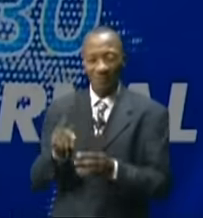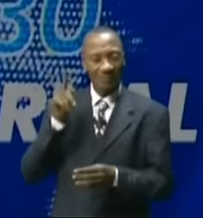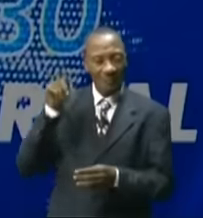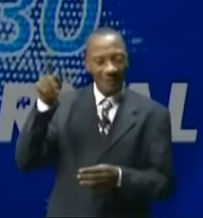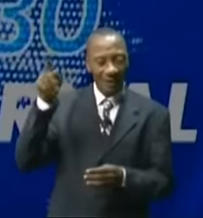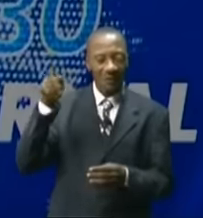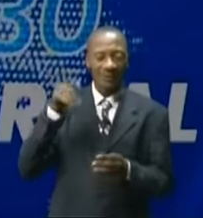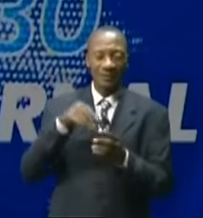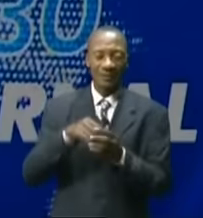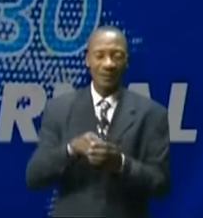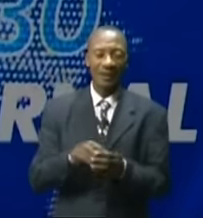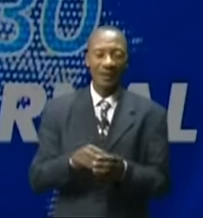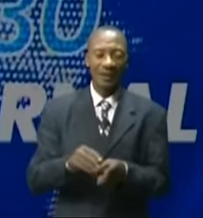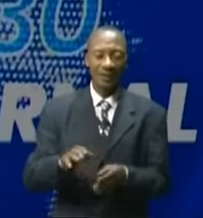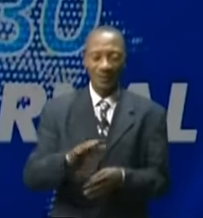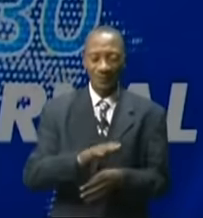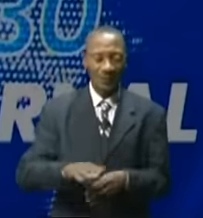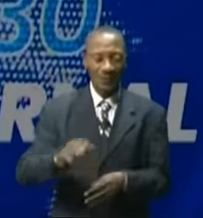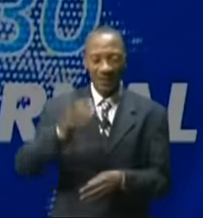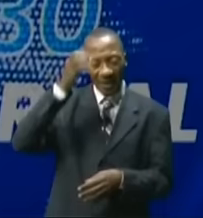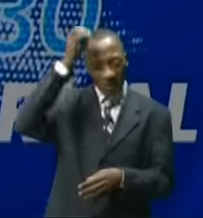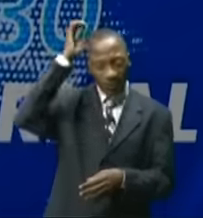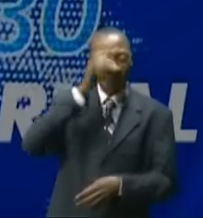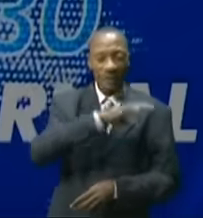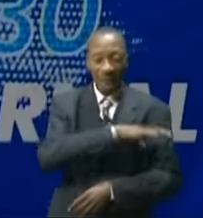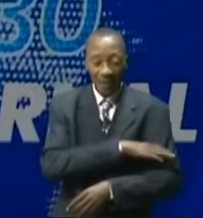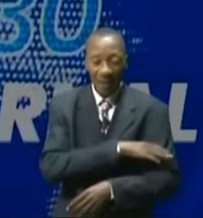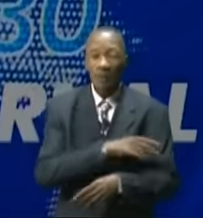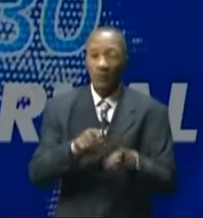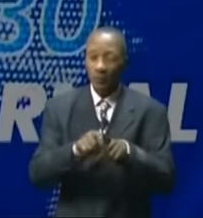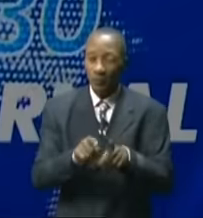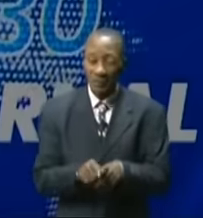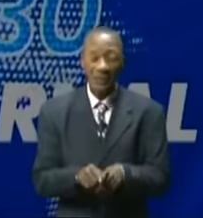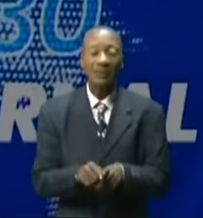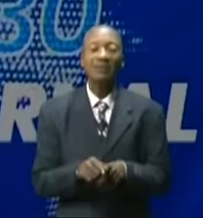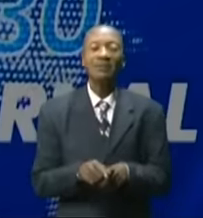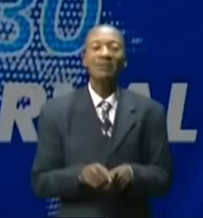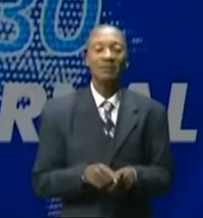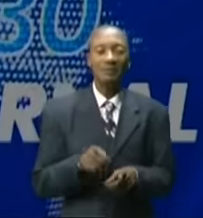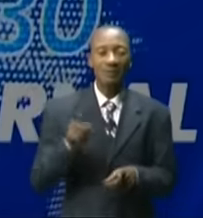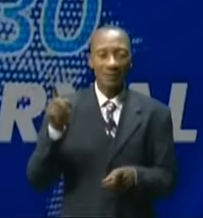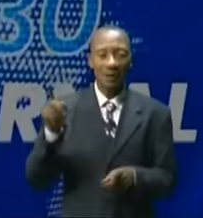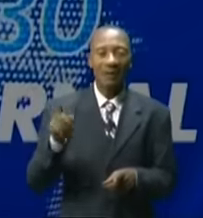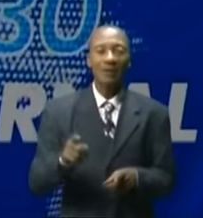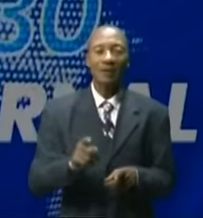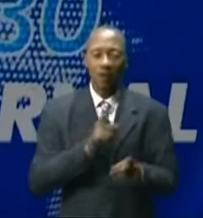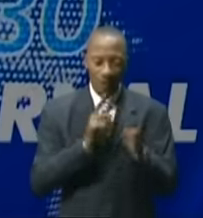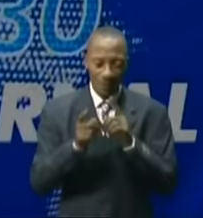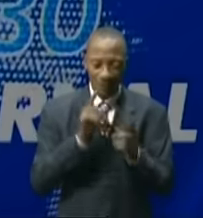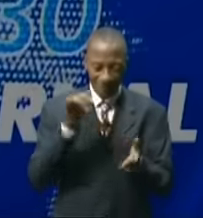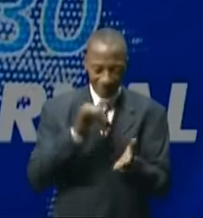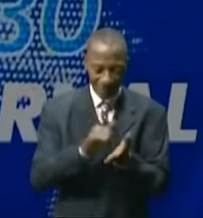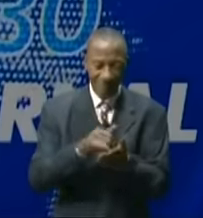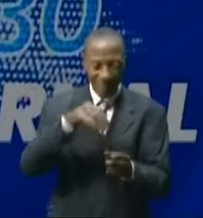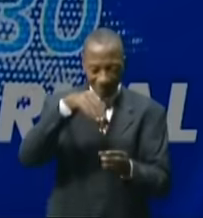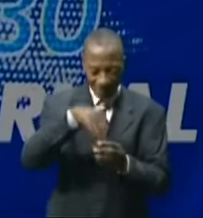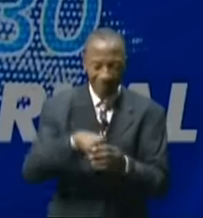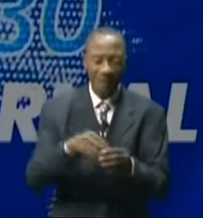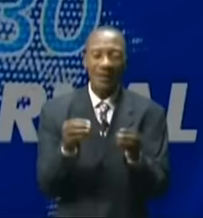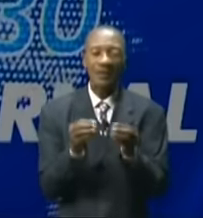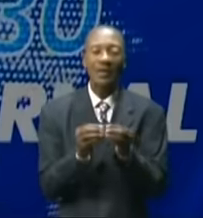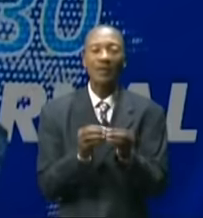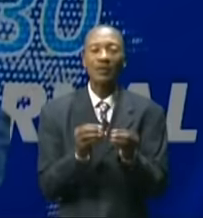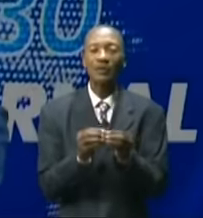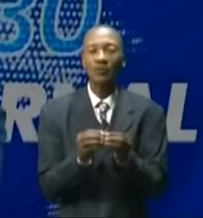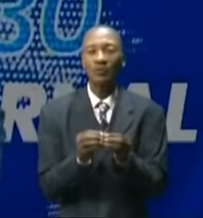l'Union africaine. Dans la salle comme à l'extérieur, le bandeau dénonçant cette agression dans la RDC fait l'objet de la part du Rwanda en surgit